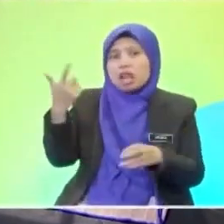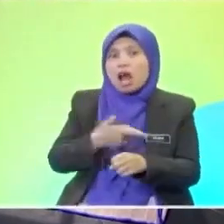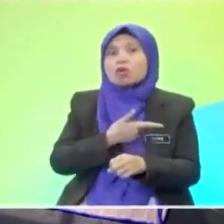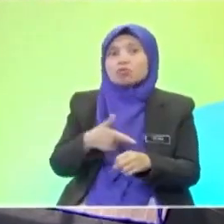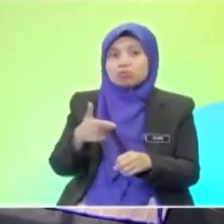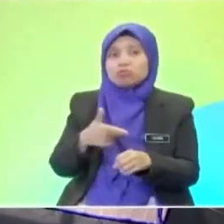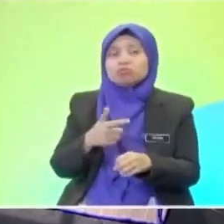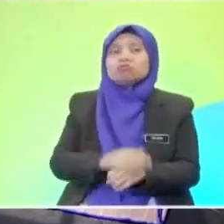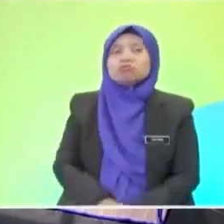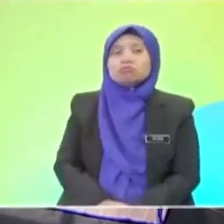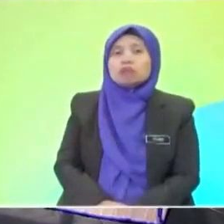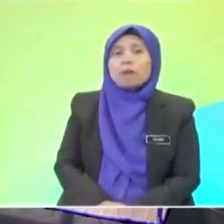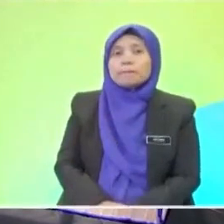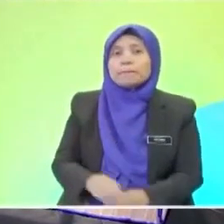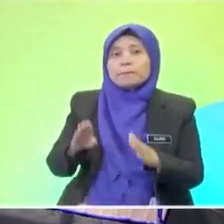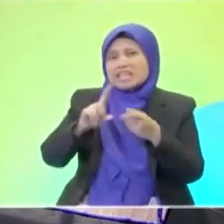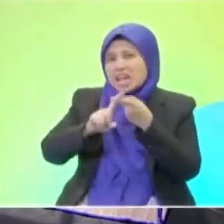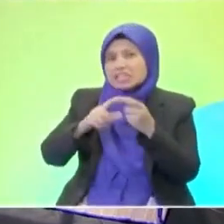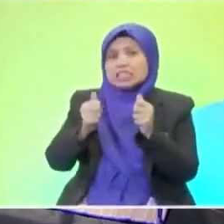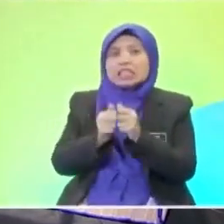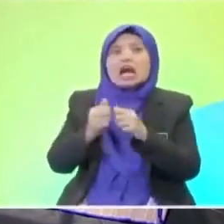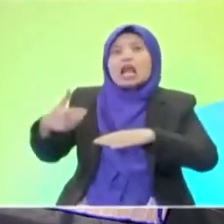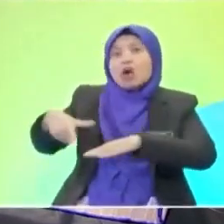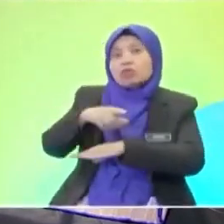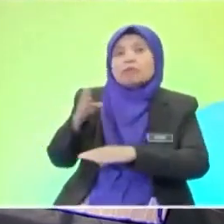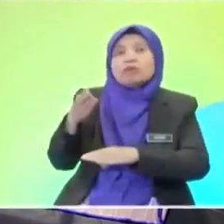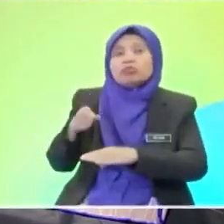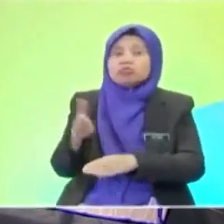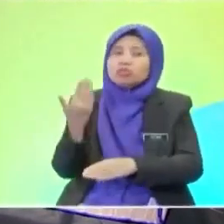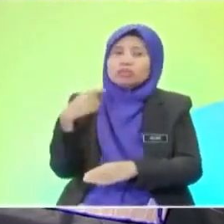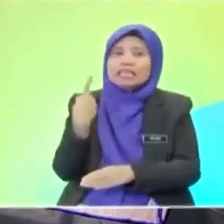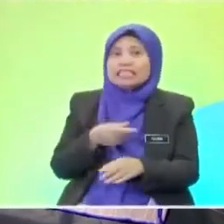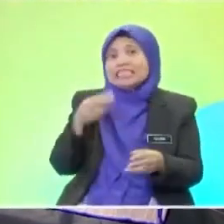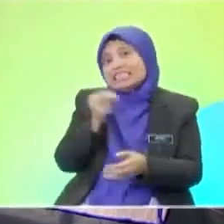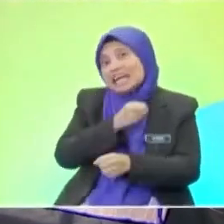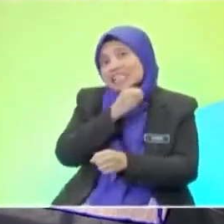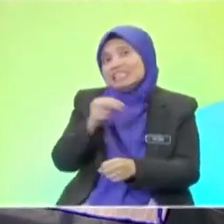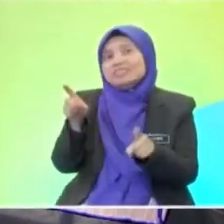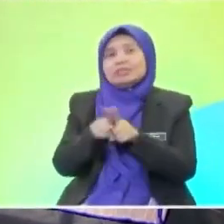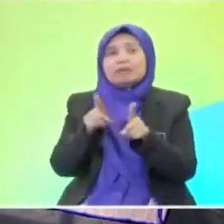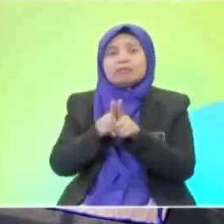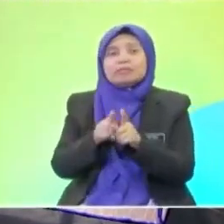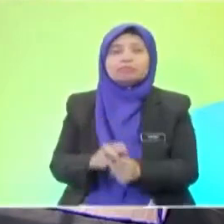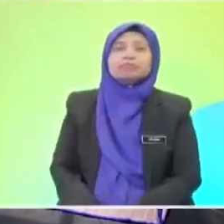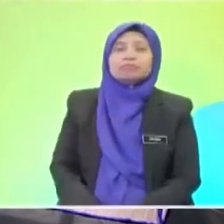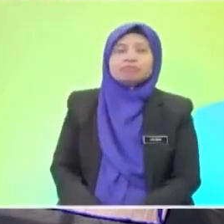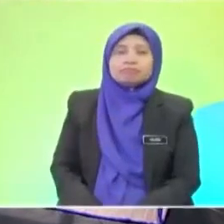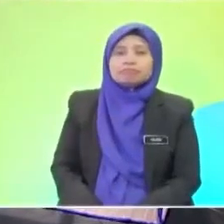ada lagu berkaitan dengan laut biru jump sama-sama kita nyanyikan Mari kita